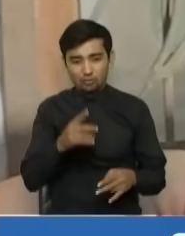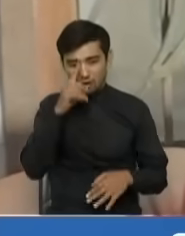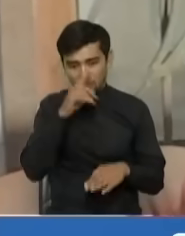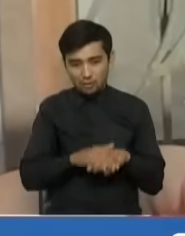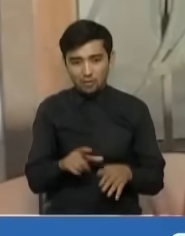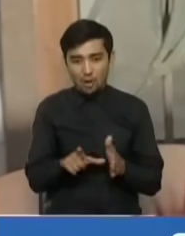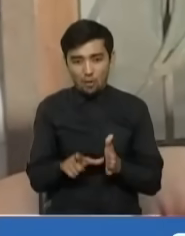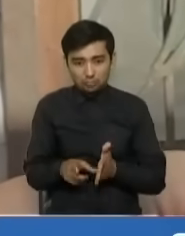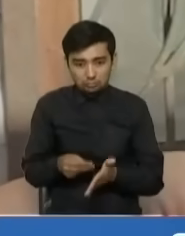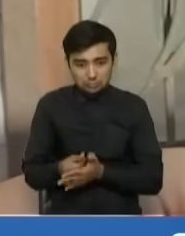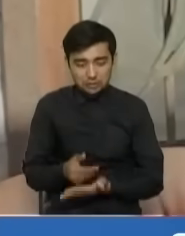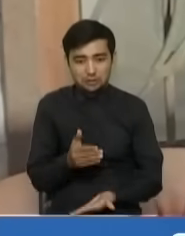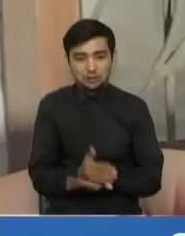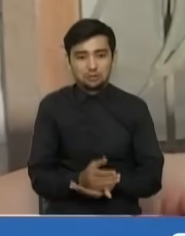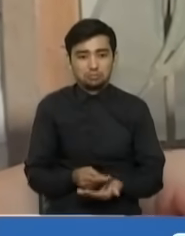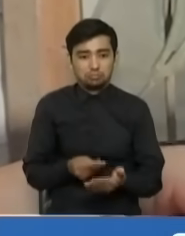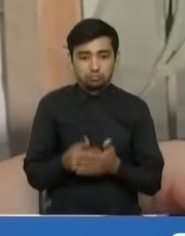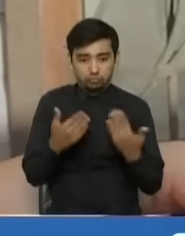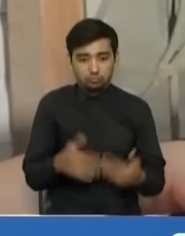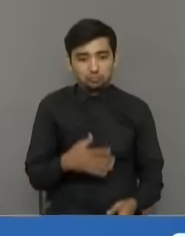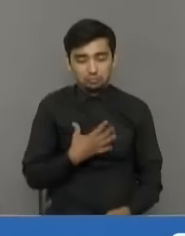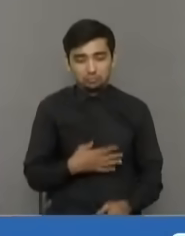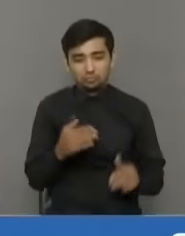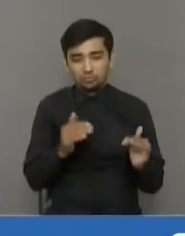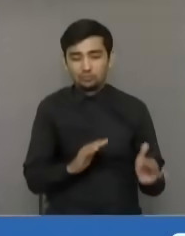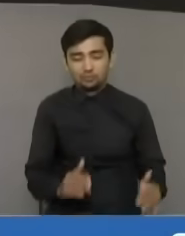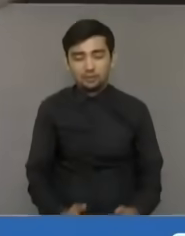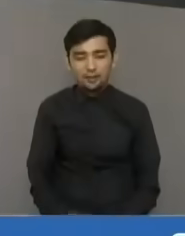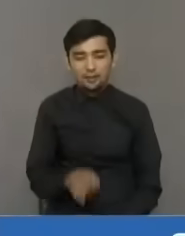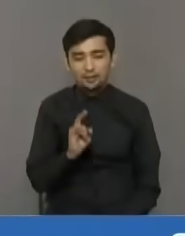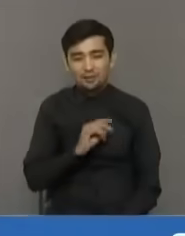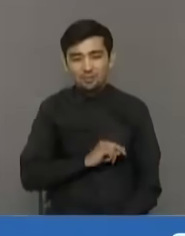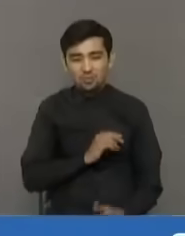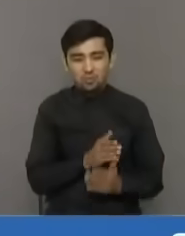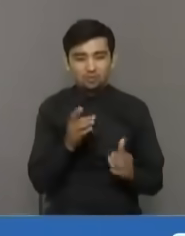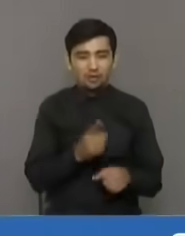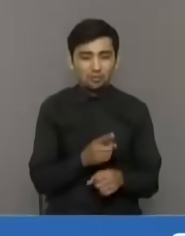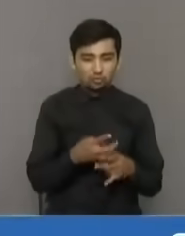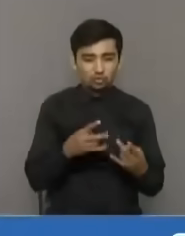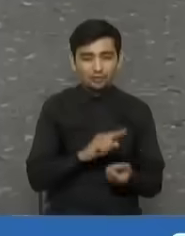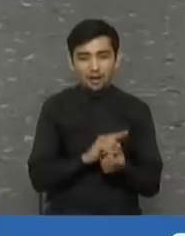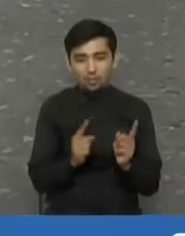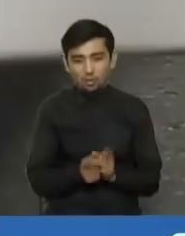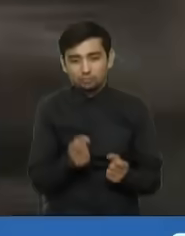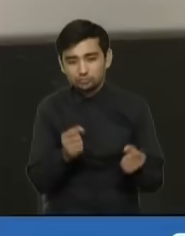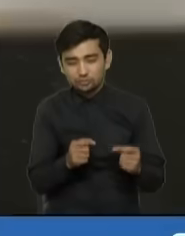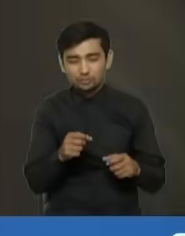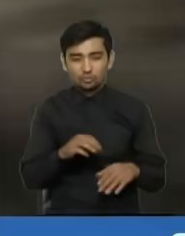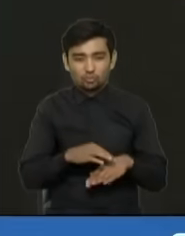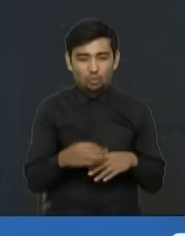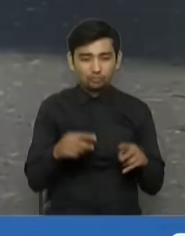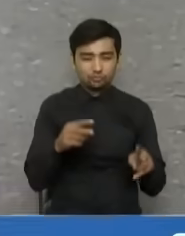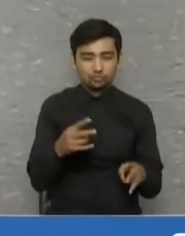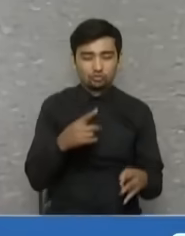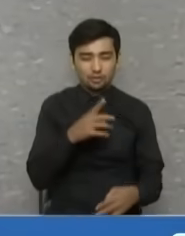төлеп отырған жоқ па? Төлеп отырса болды, жүре берген дұрыс қой. Көпшілік такси қызметіне шектеу қоймай, қайта жүргізушілерді қатаң бақылауға алған дұрыс